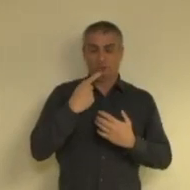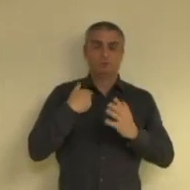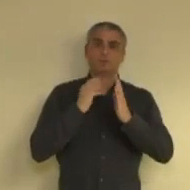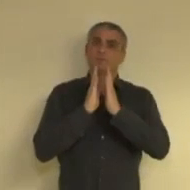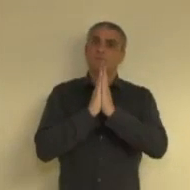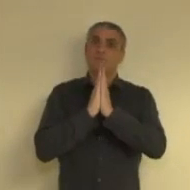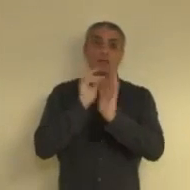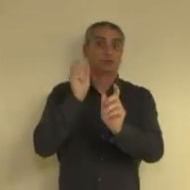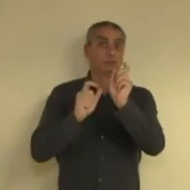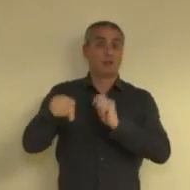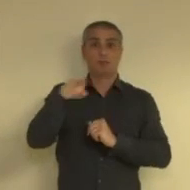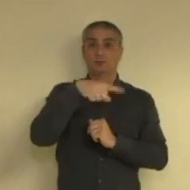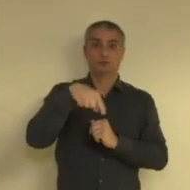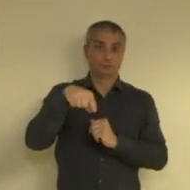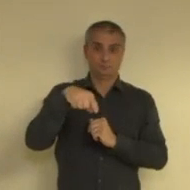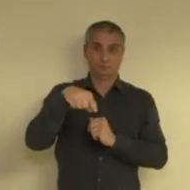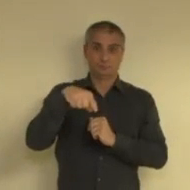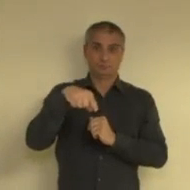אני מבקש שאנשים